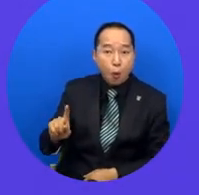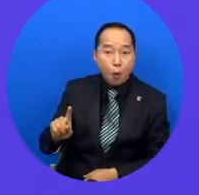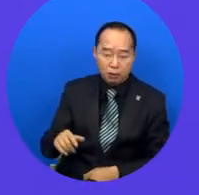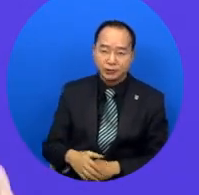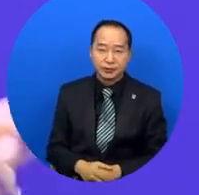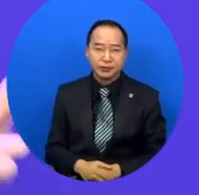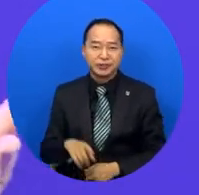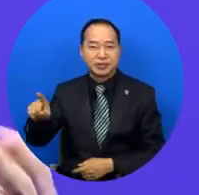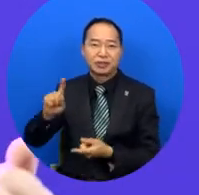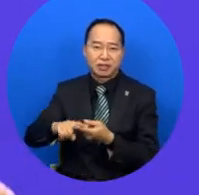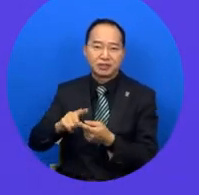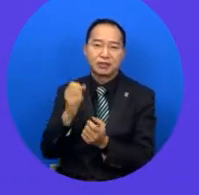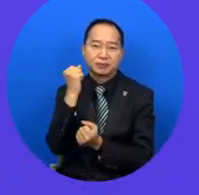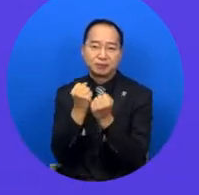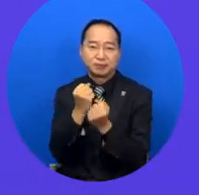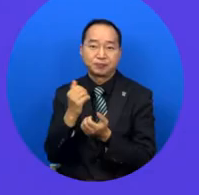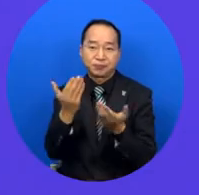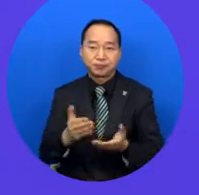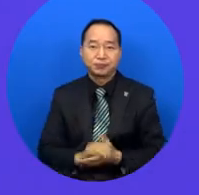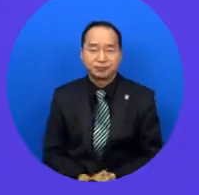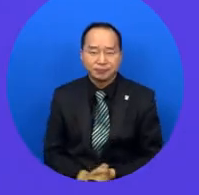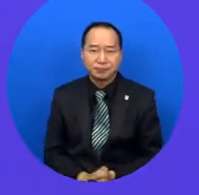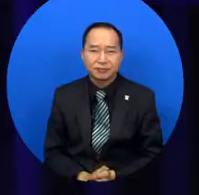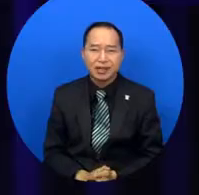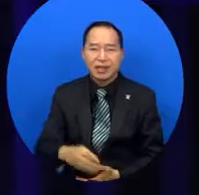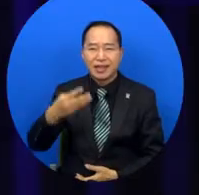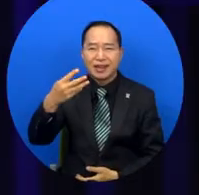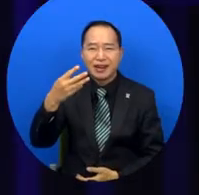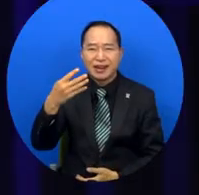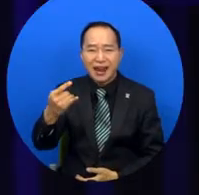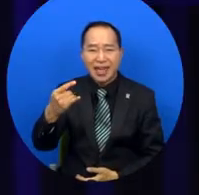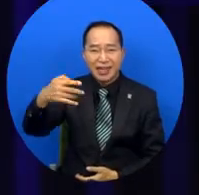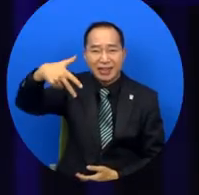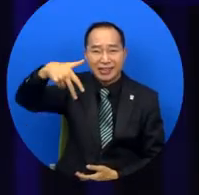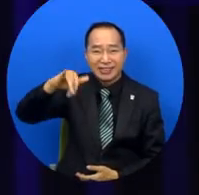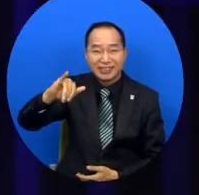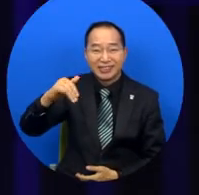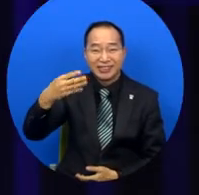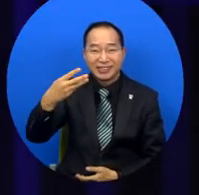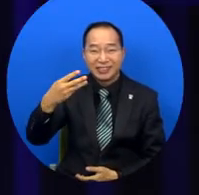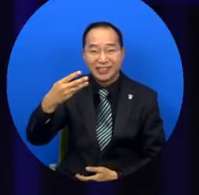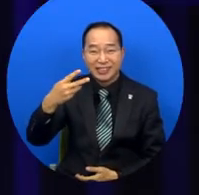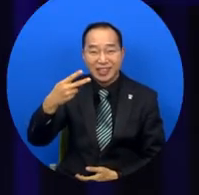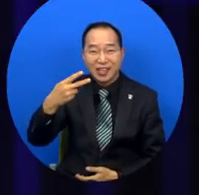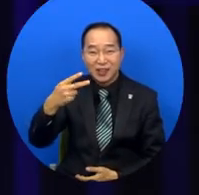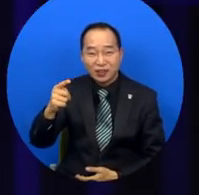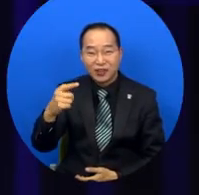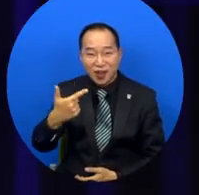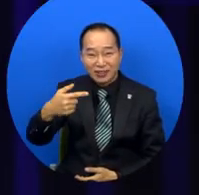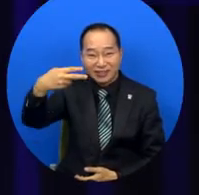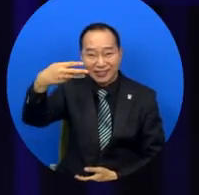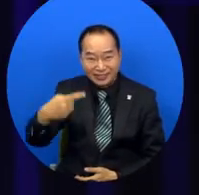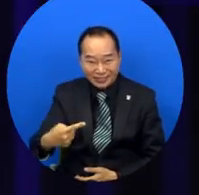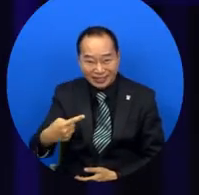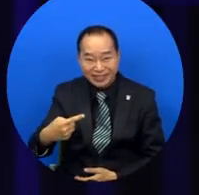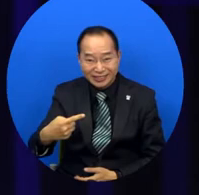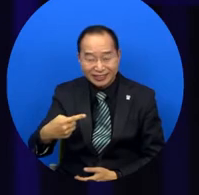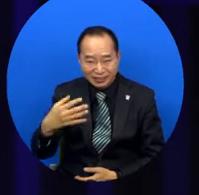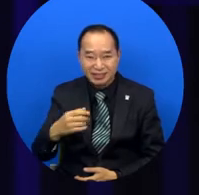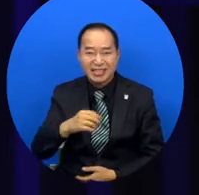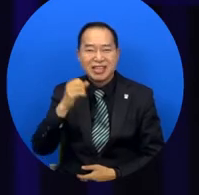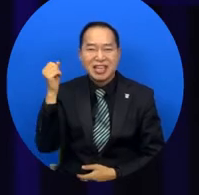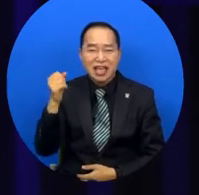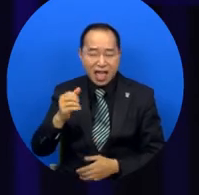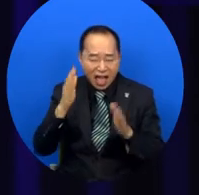제가 좀 의외의 예를 말씀을 드릴게요. 제가 레지던트 재수를 하게 됐어요. 레지던트 재수하는 사람은 그렇게 많지 않습니다.